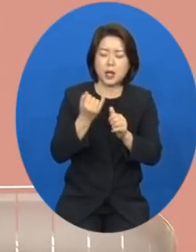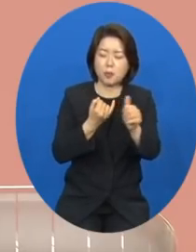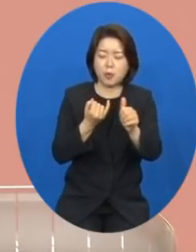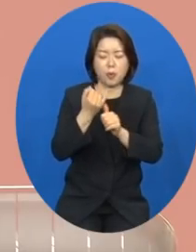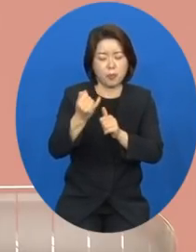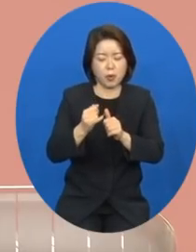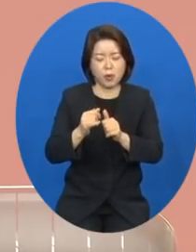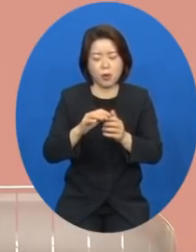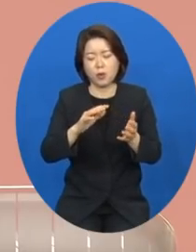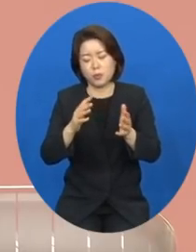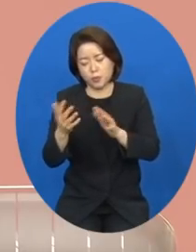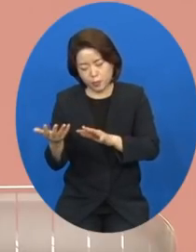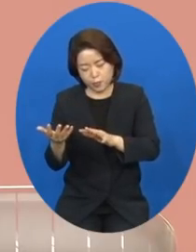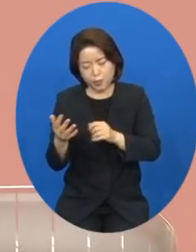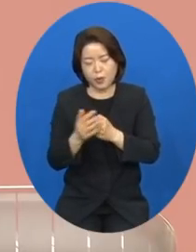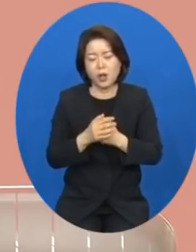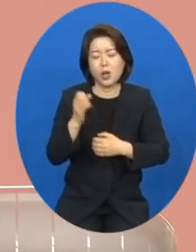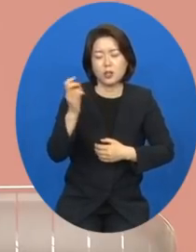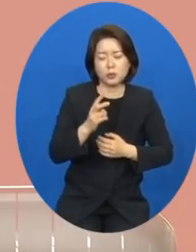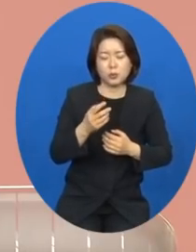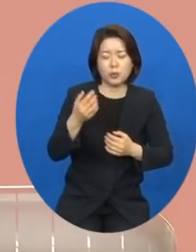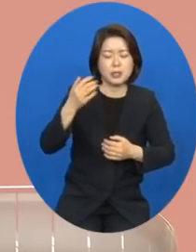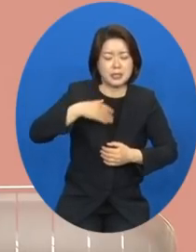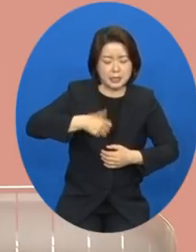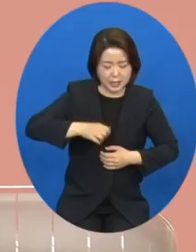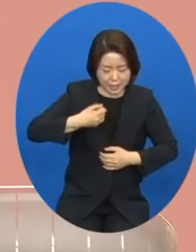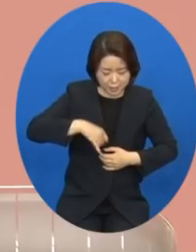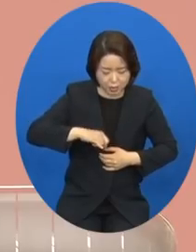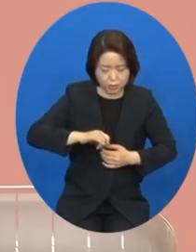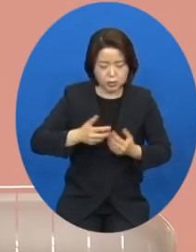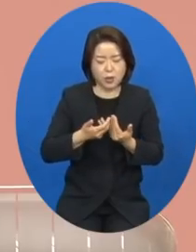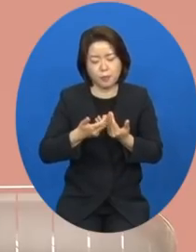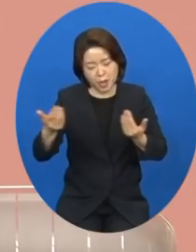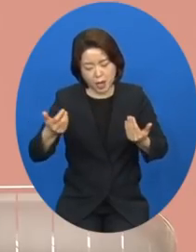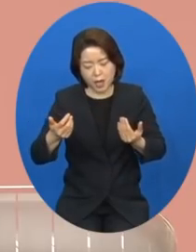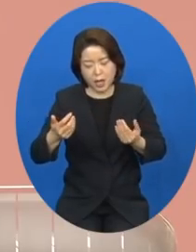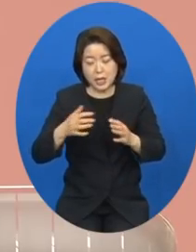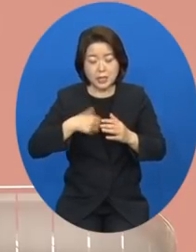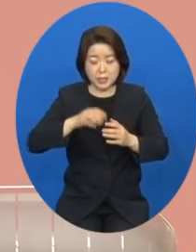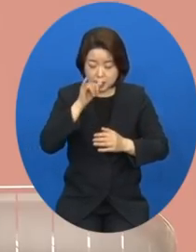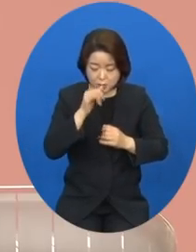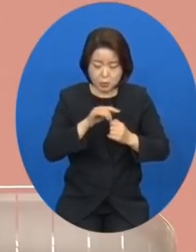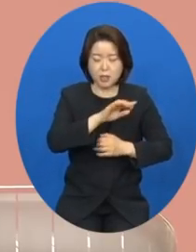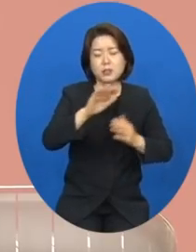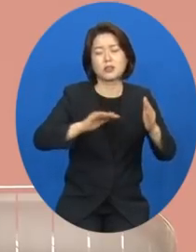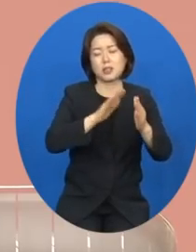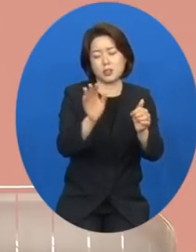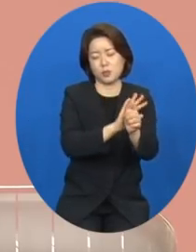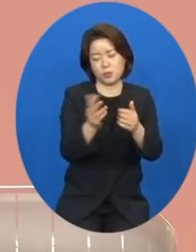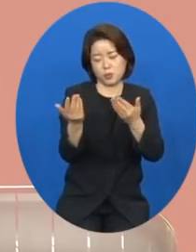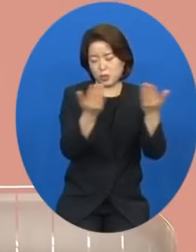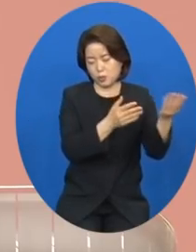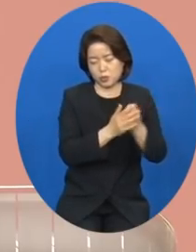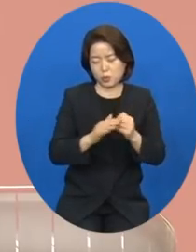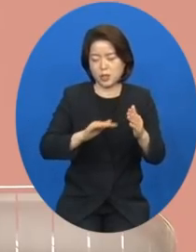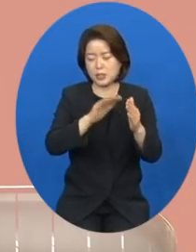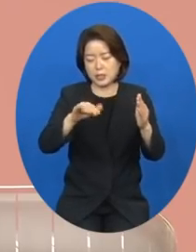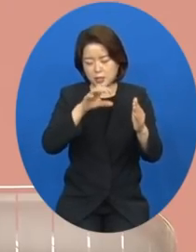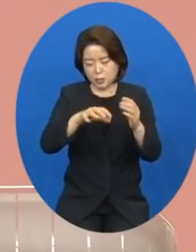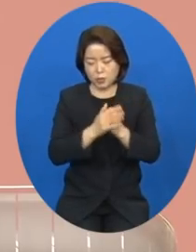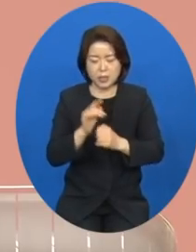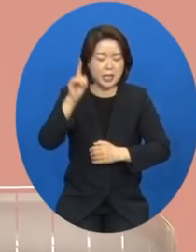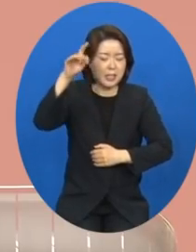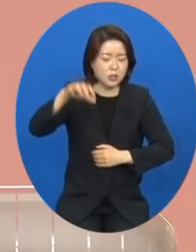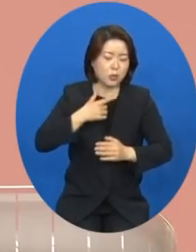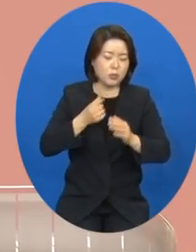또한 보내드린 또한 살아가는 자녀를 이런 가정 주요 있습니까 그 과정을 위로하여 주시고 그 가정 가운데 천국의 소망을 함께